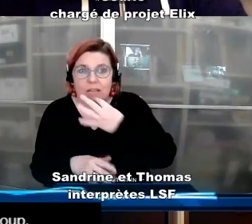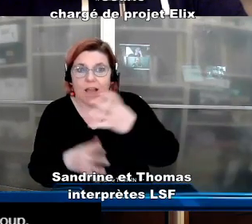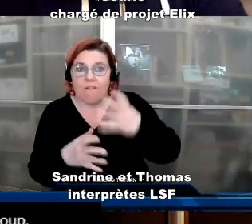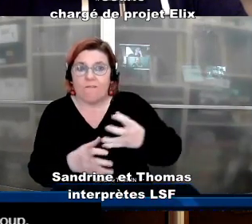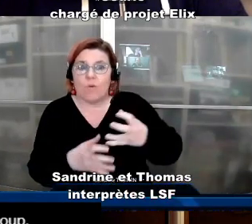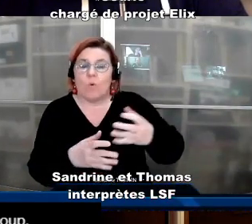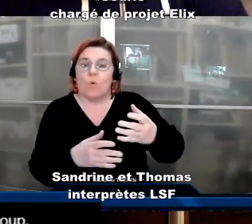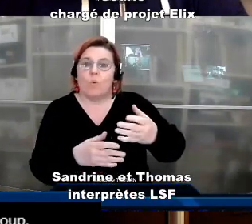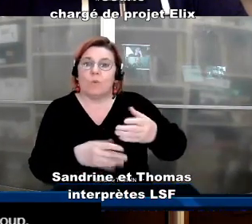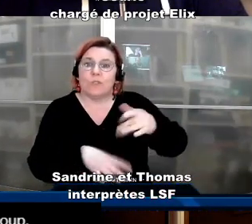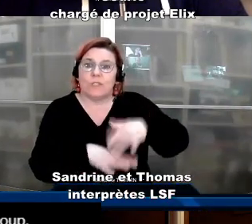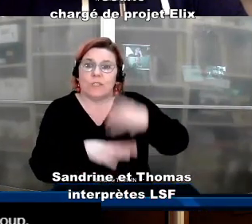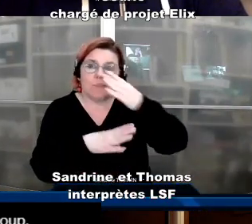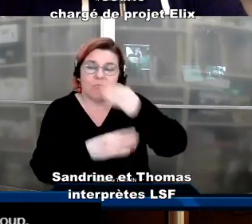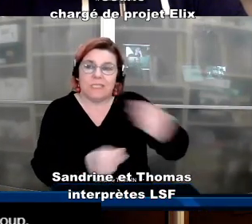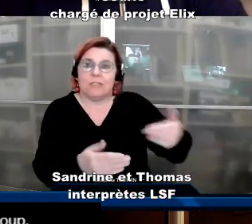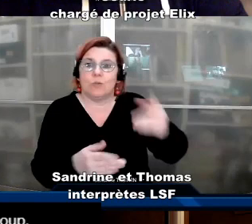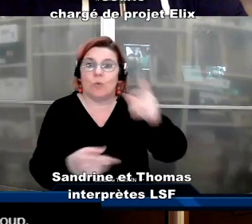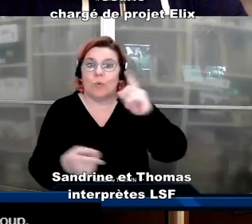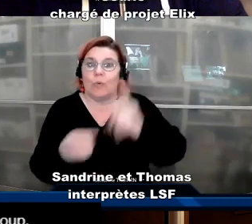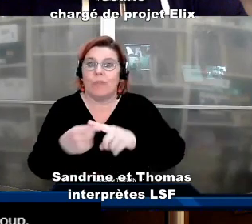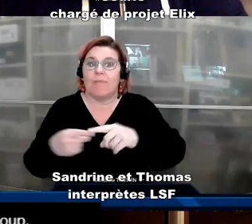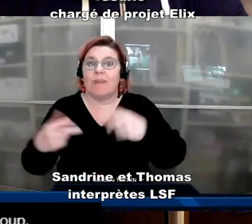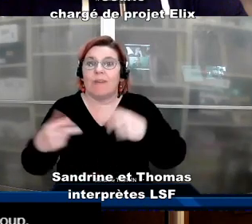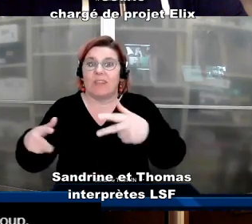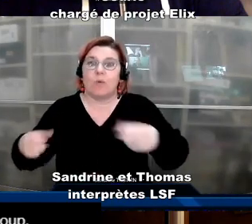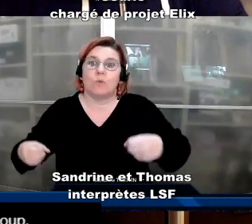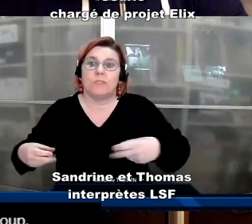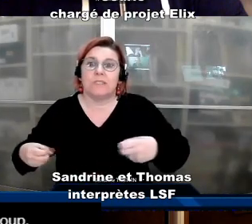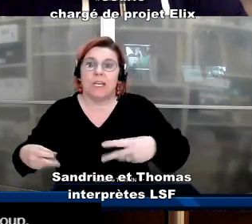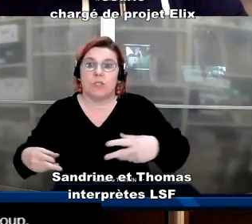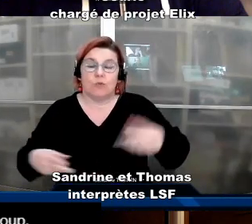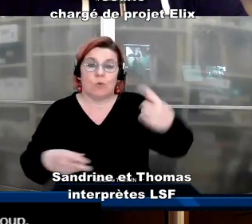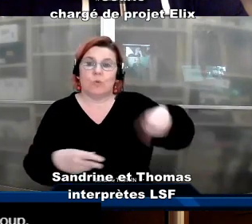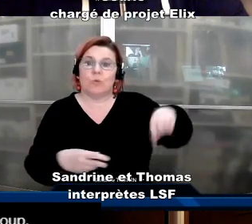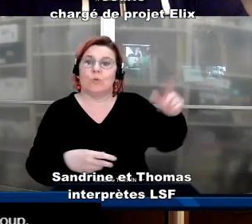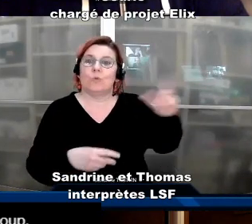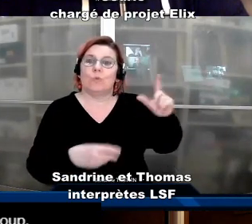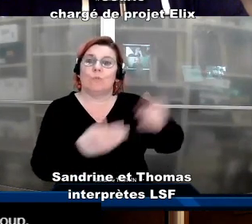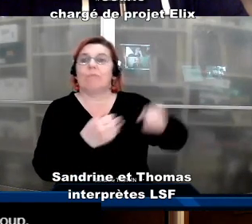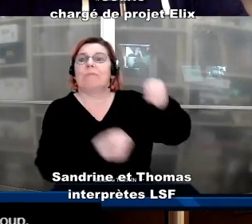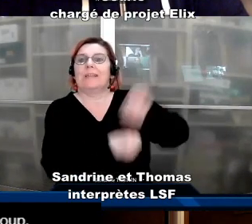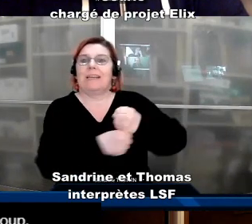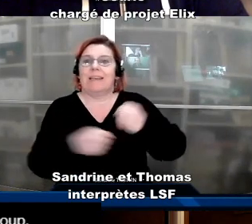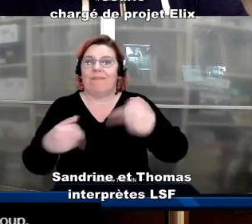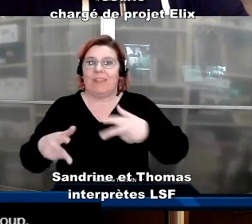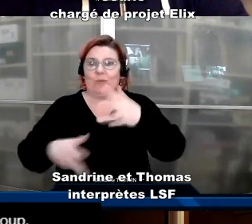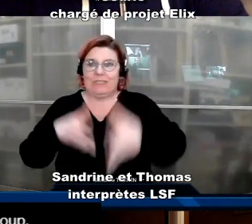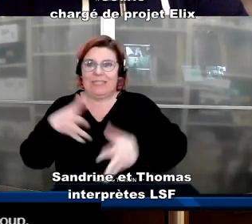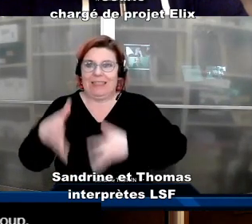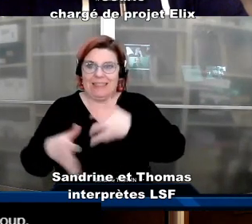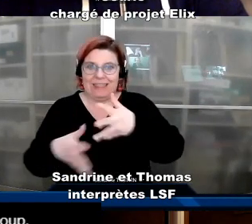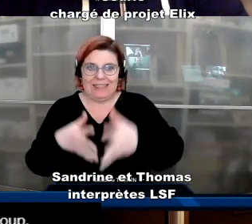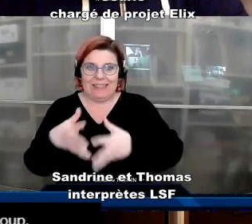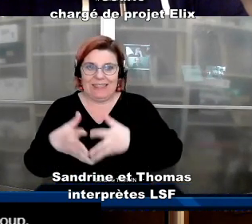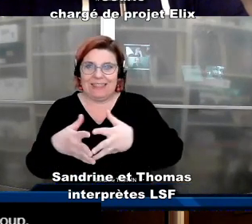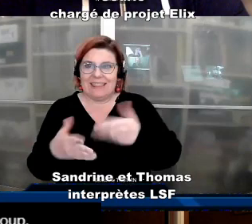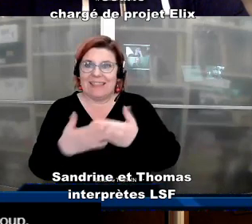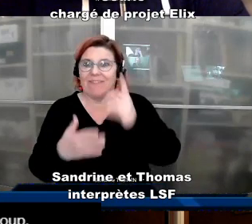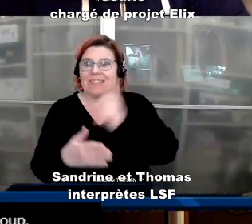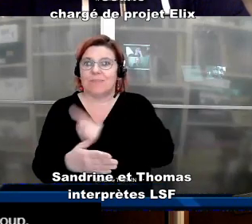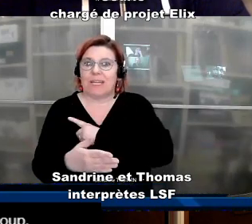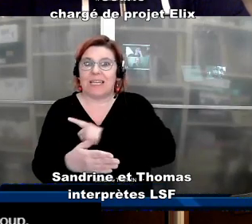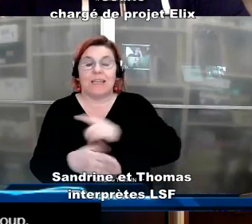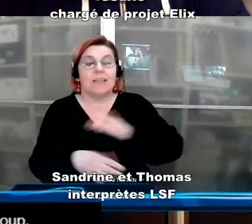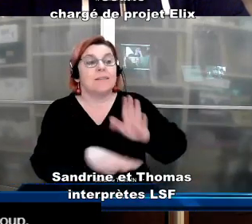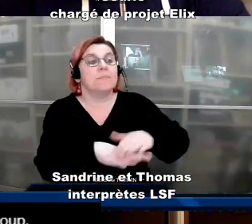en français sur les vidéos en français. Donc on avait fait une vidéo en langue des signes. Pour leur montrer que s'il n'y avait pas eu les